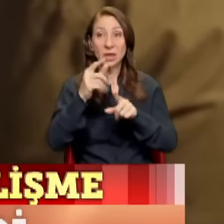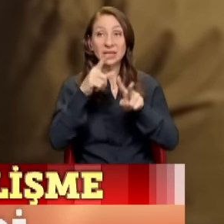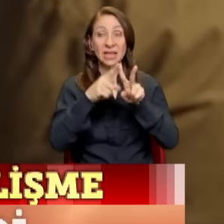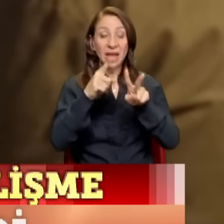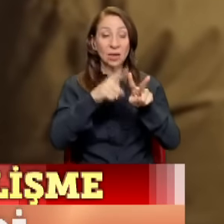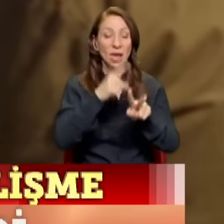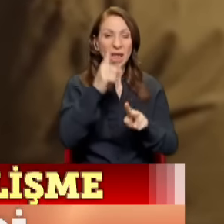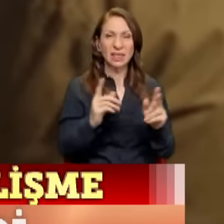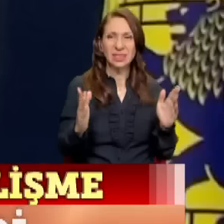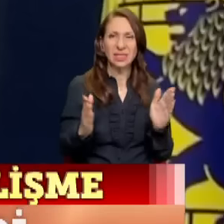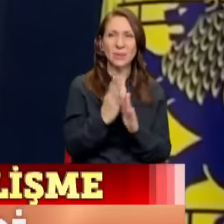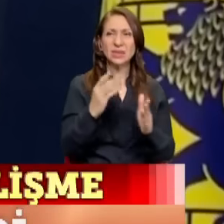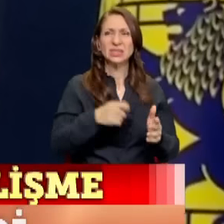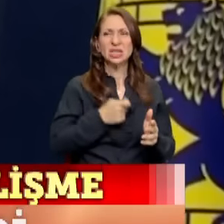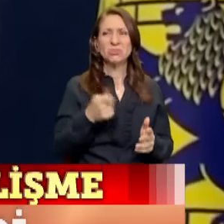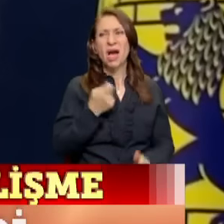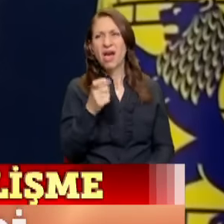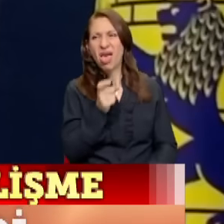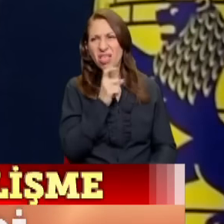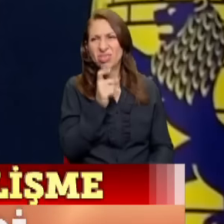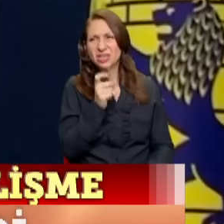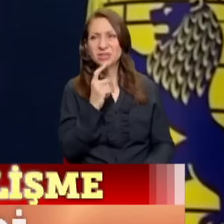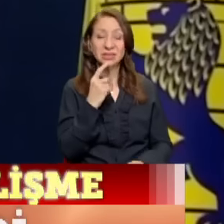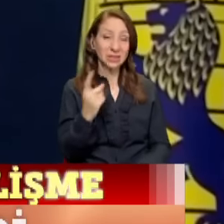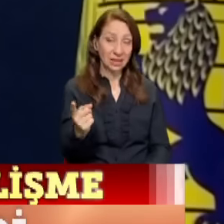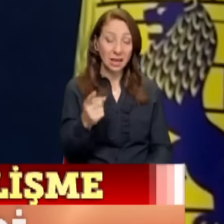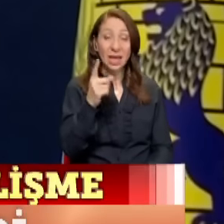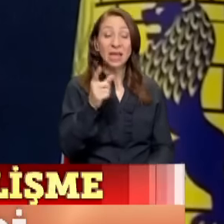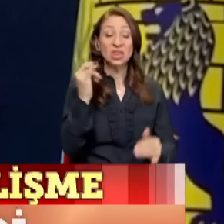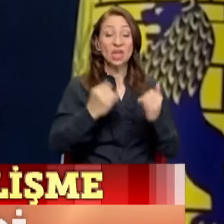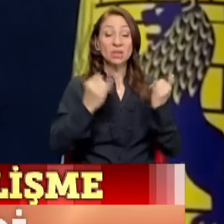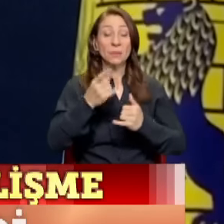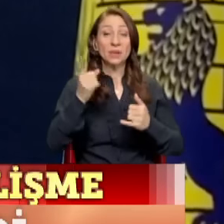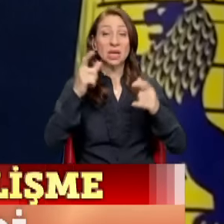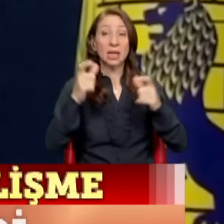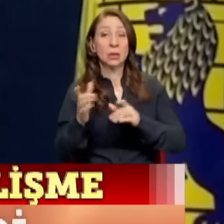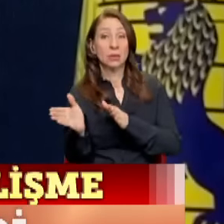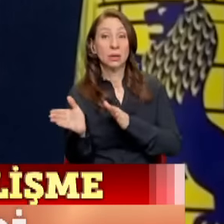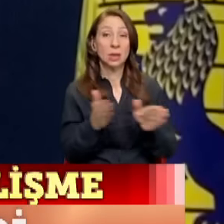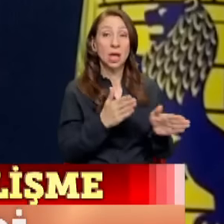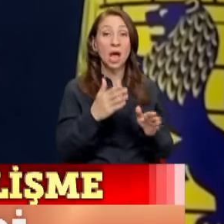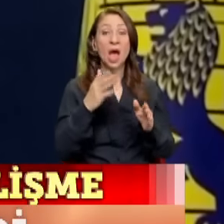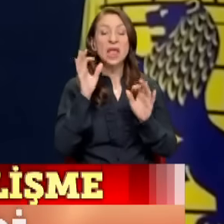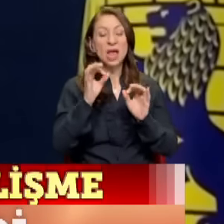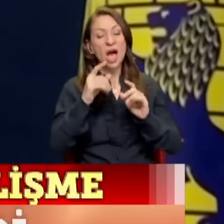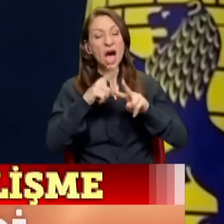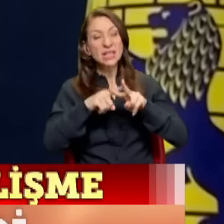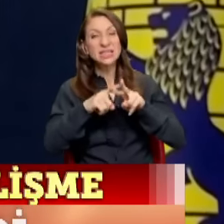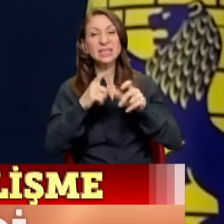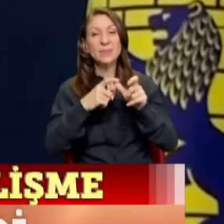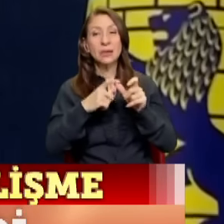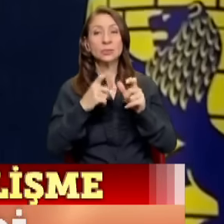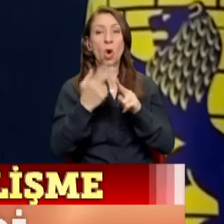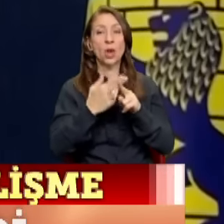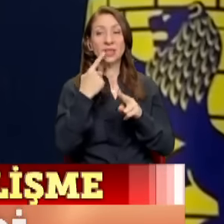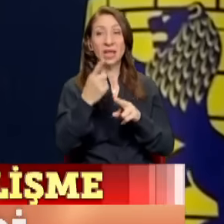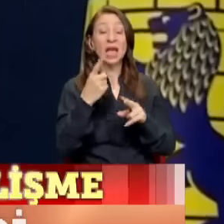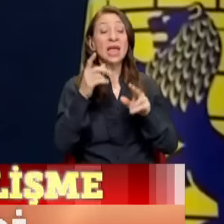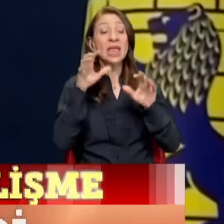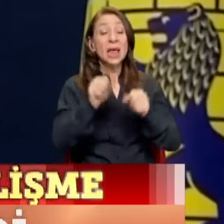karara ilk tepki ise saçma ve yanlış sözleriyle geldi tartışmayı başka bir zemine çekmek için antisemitizm örneği dedi